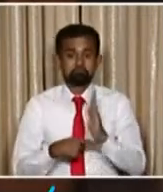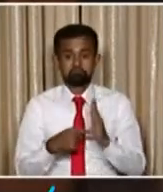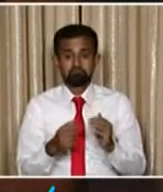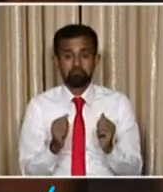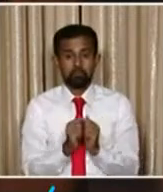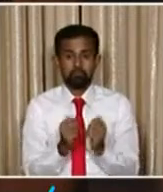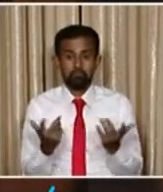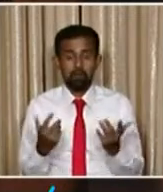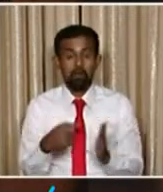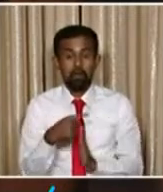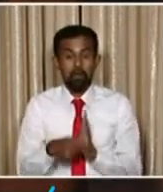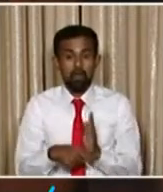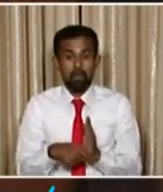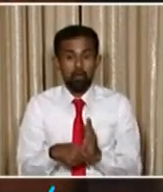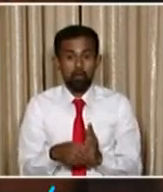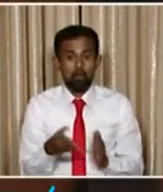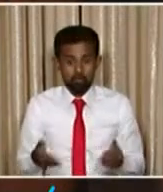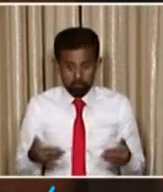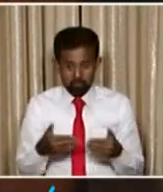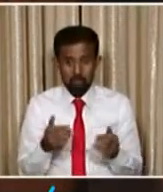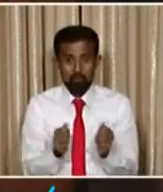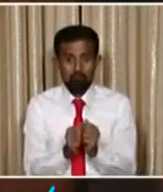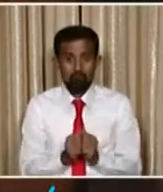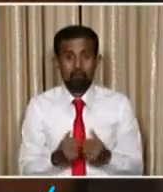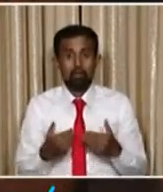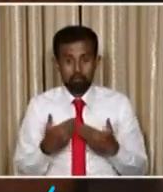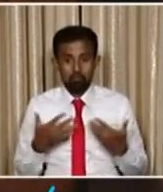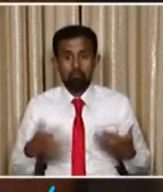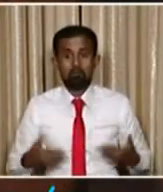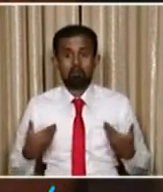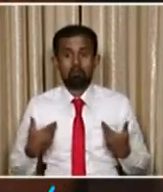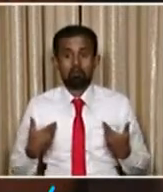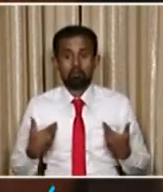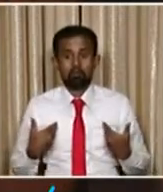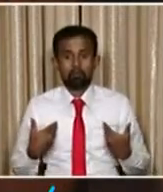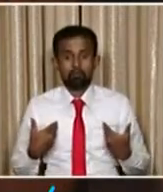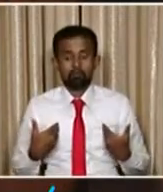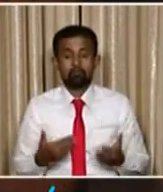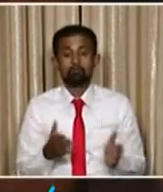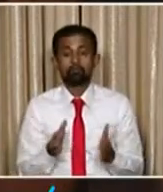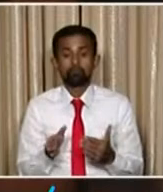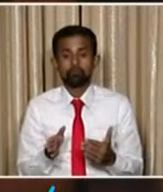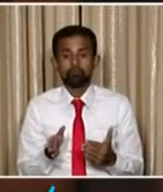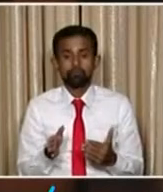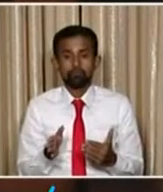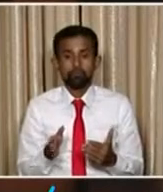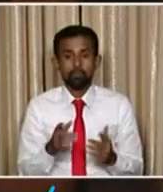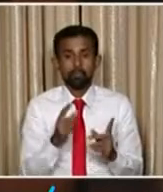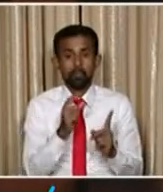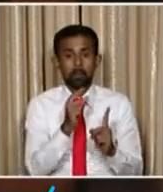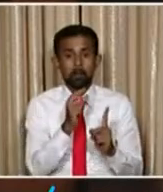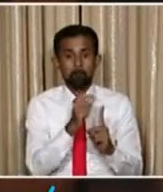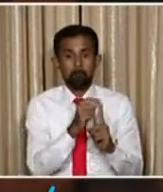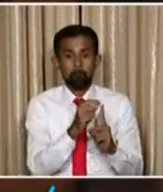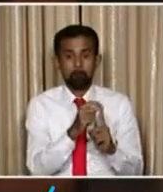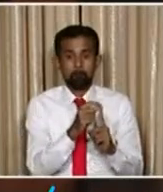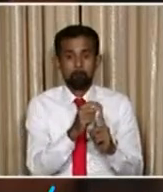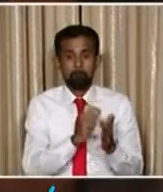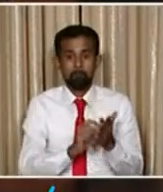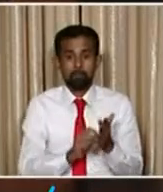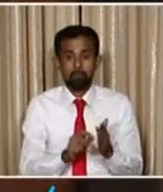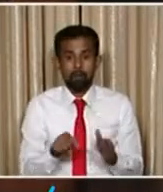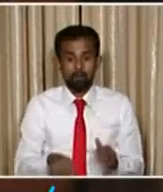කරපන්නේ මේ රට තුළ ඔබතුමා දැන් මේ කරන වැඩ නිසා අපිට මේ වෙන දේවල්. ඊළඟට බලන්න ප්‍රදීප් එක්නැලිගොඩ අදට